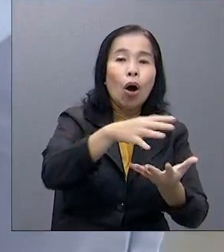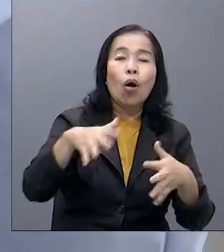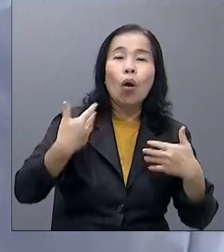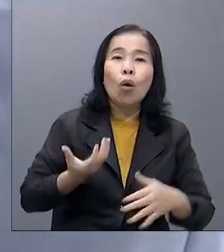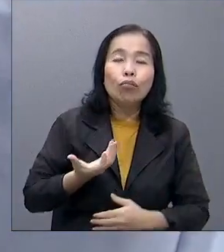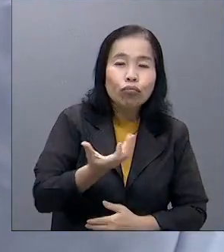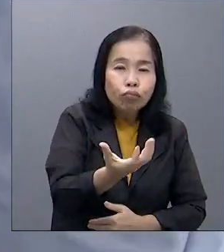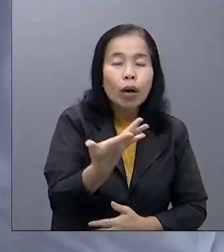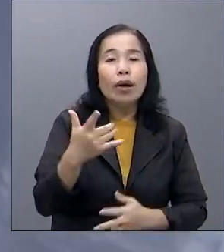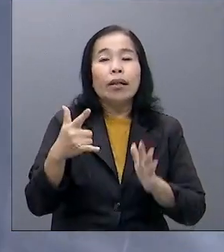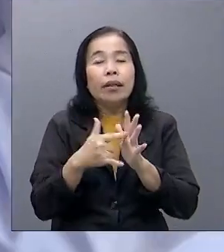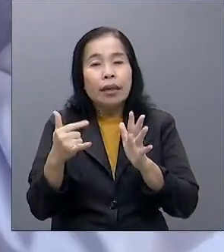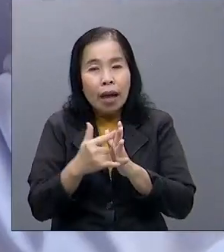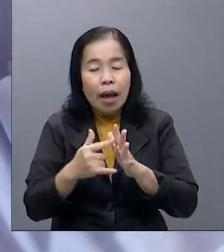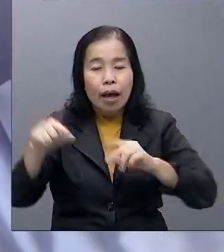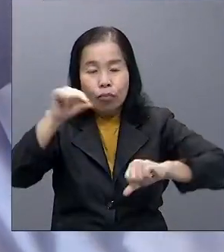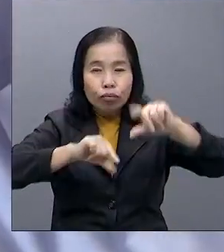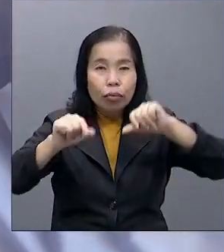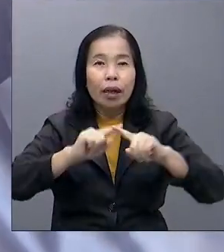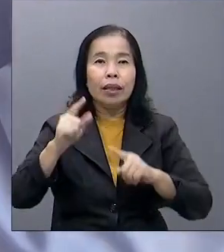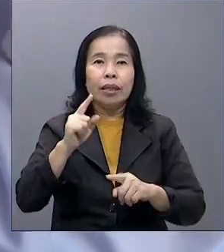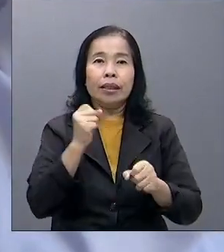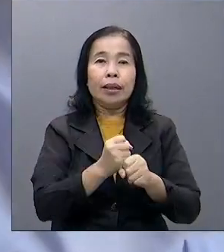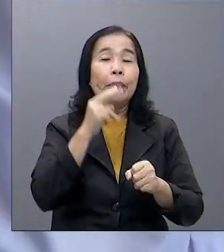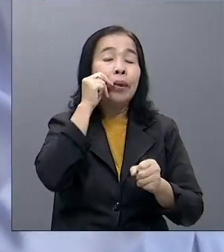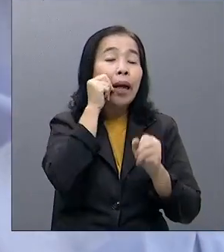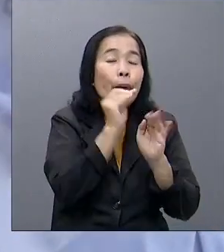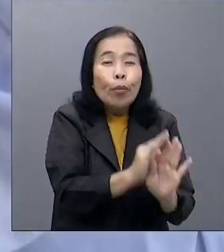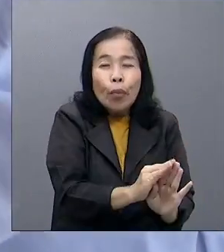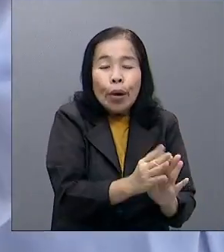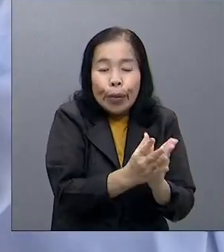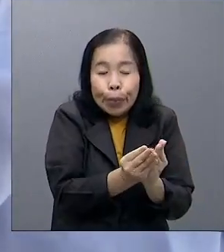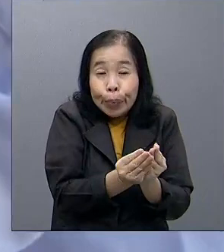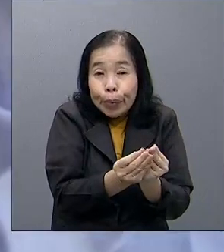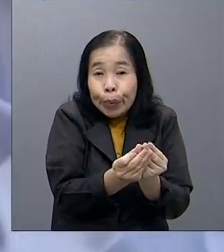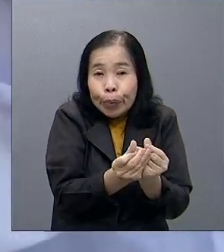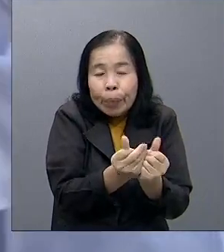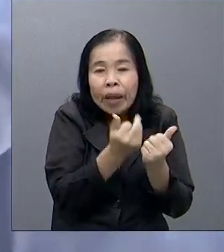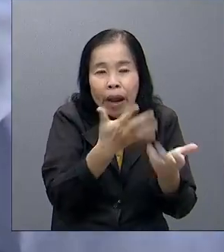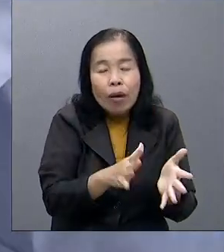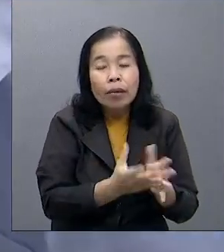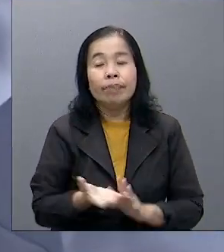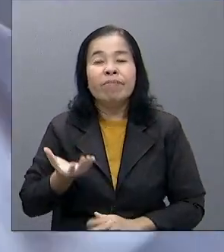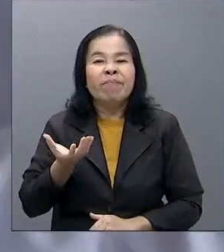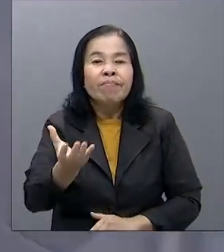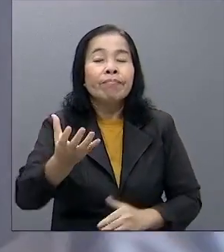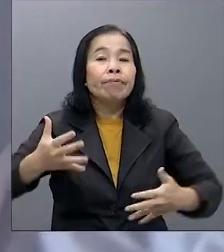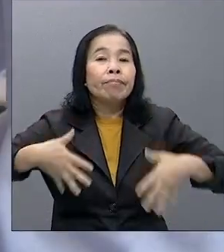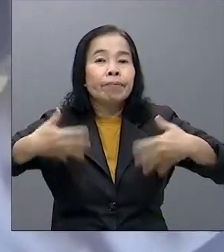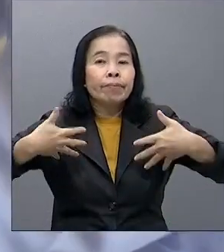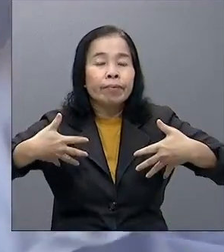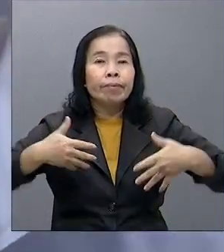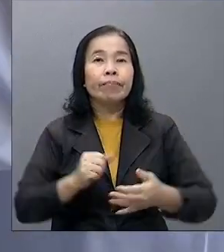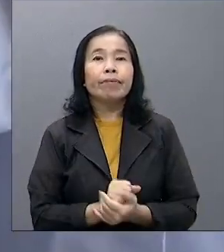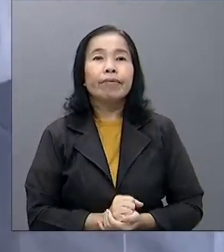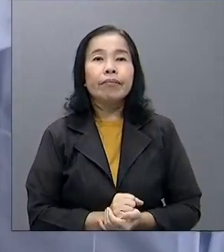ทั้งหลายนะครับสิ่งที่เราทำก็คือว่าอย่างแรกคือแช่ด่างก่อนเพื่อที่จะละลายโปรตีนออกไปได้มากที่สุดนะครับจากนั้นเนี่ยก็คืออบ